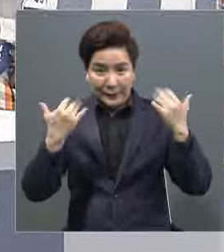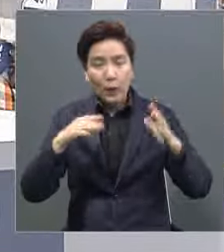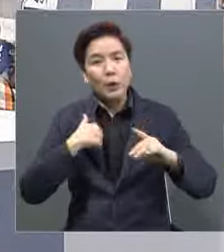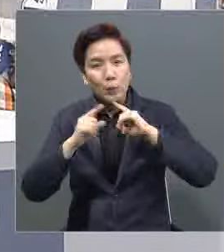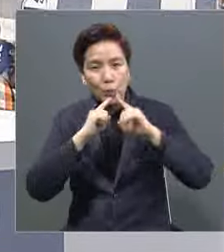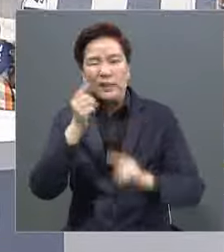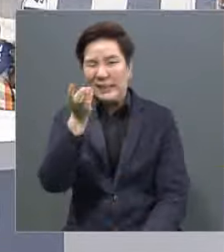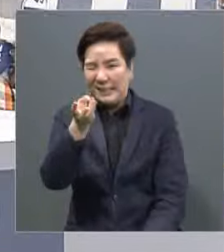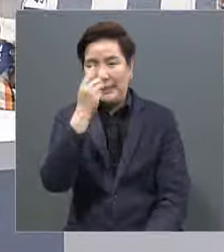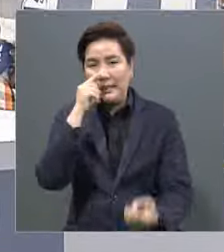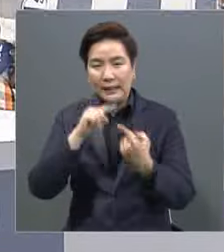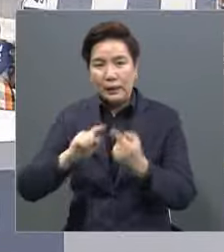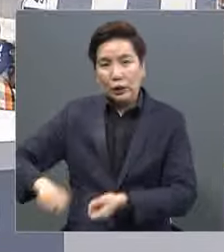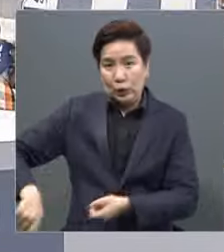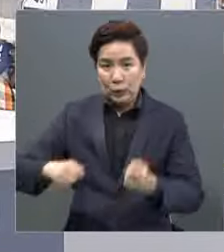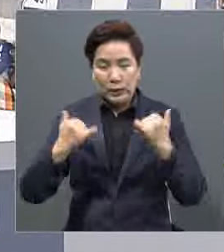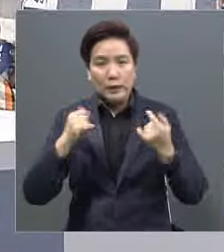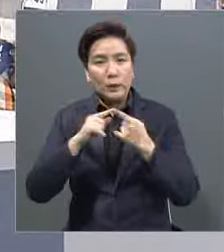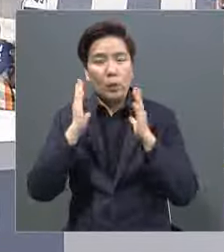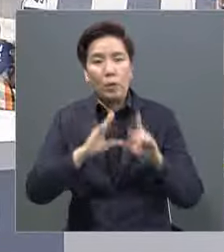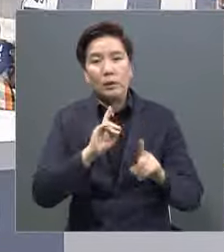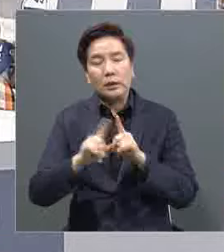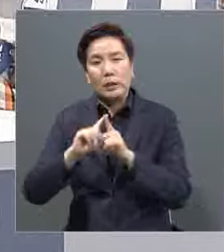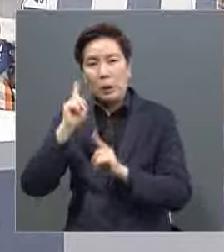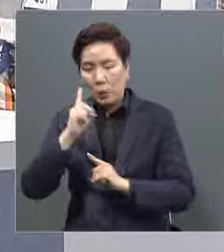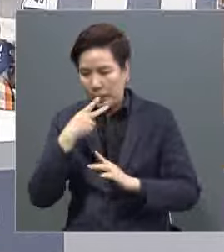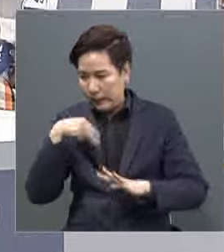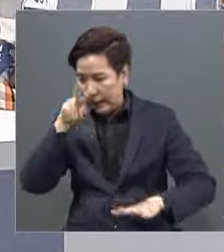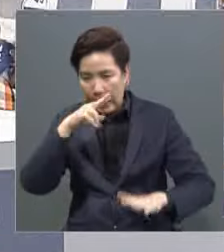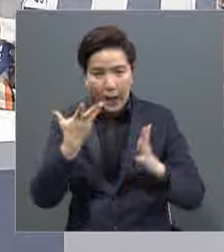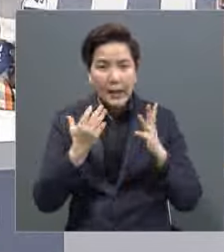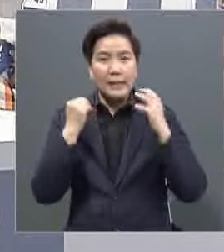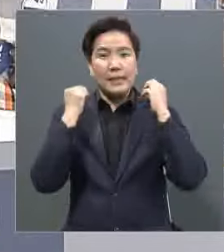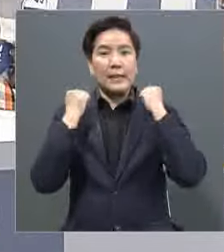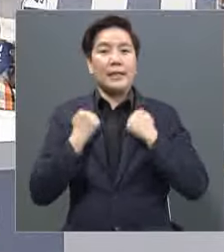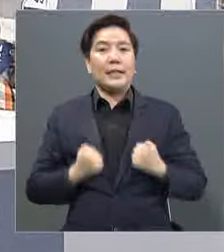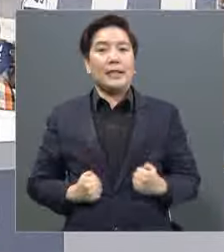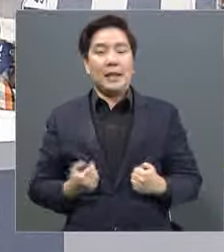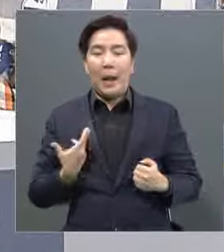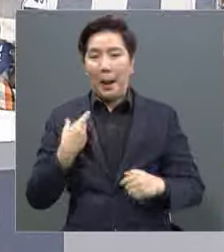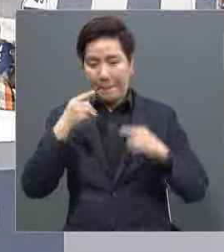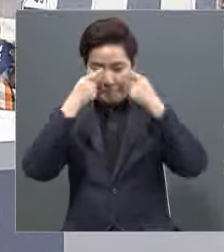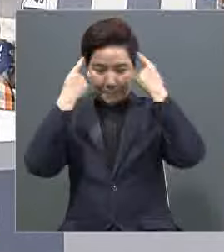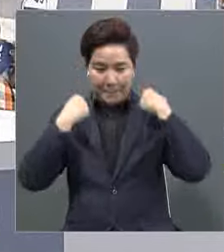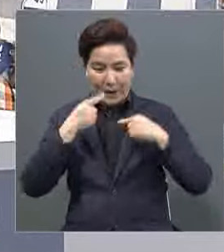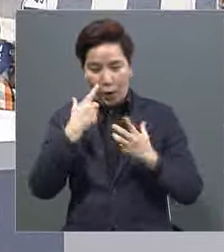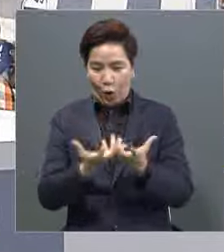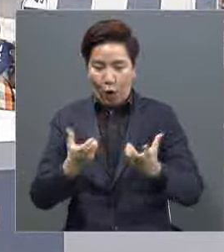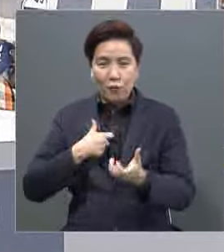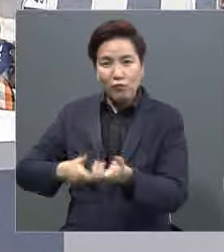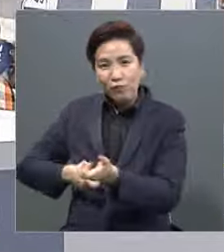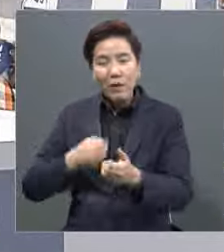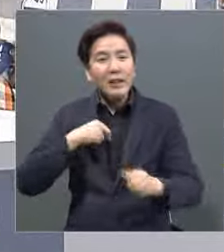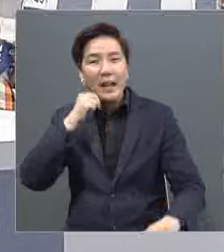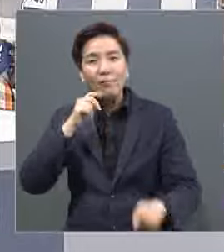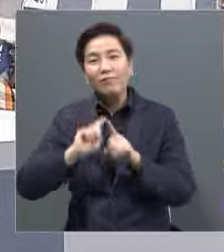คุยกันก่อนนิดนึงนะคะเชื่อว่าสงกรานต์เนี่ยหลายๆคนต้องจัดหาเสื้อผ้าหน้าผมอุปกรณ์เเรียกว่าพ็อ